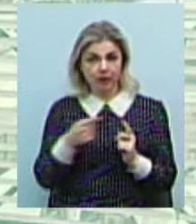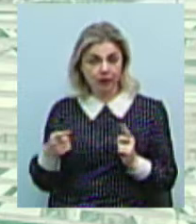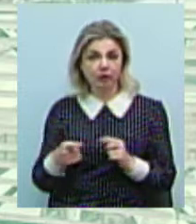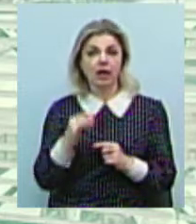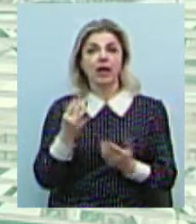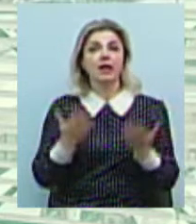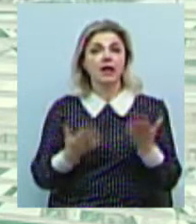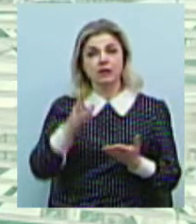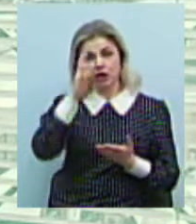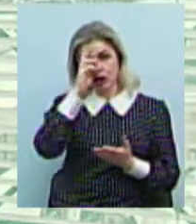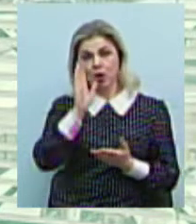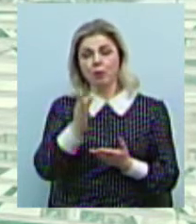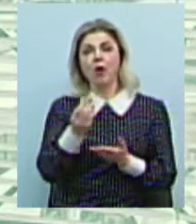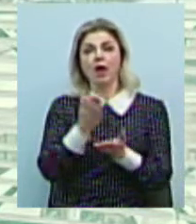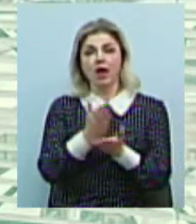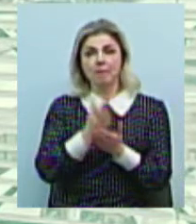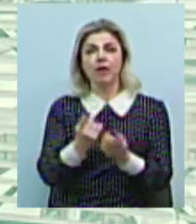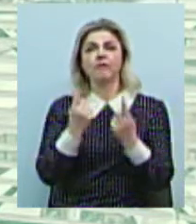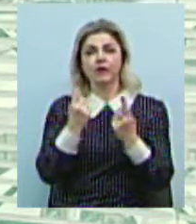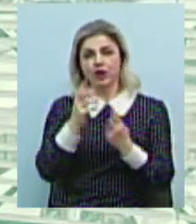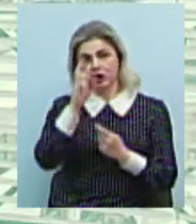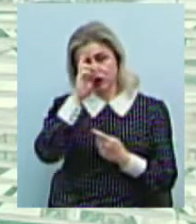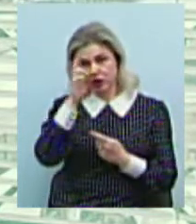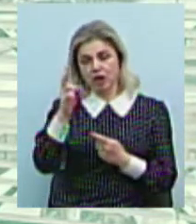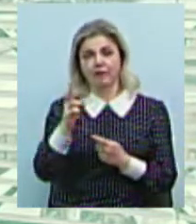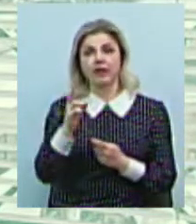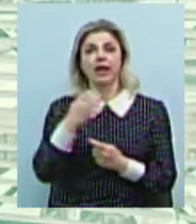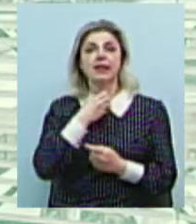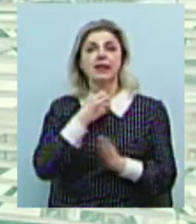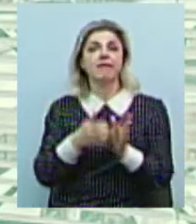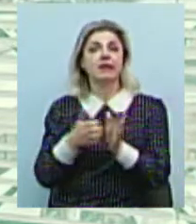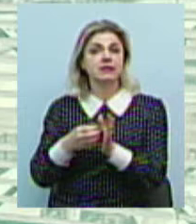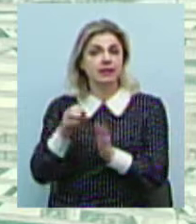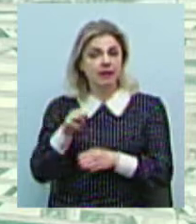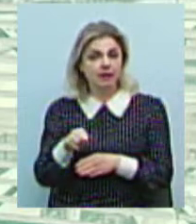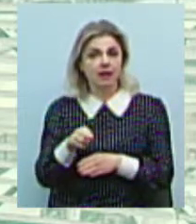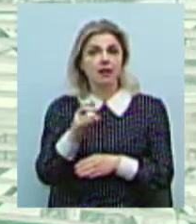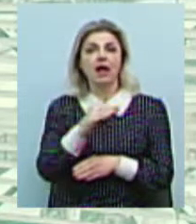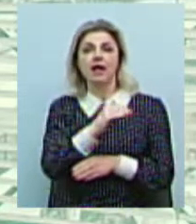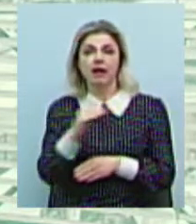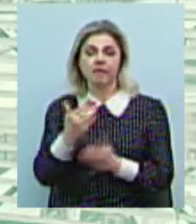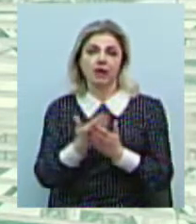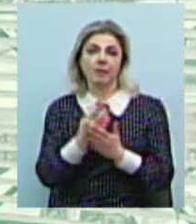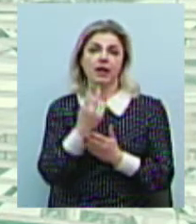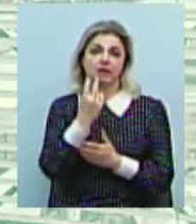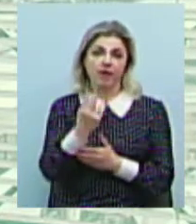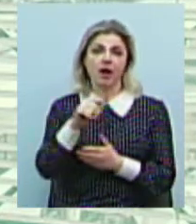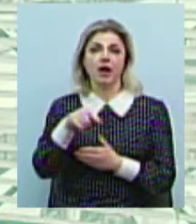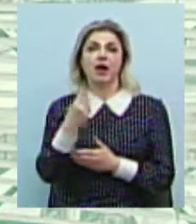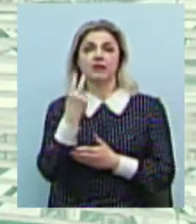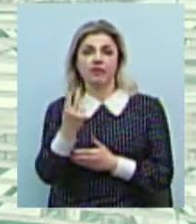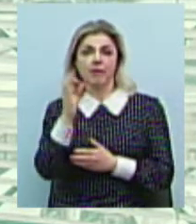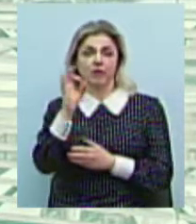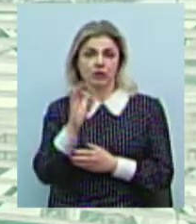держава буде мати достатньо великий державний дефіцит на рівні, там, скажімо, 2-2,5%